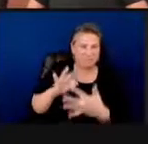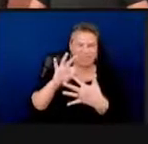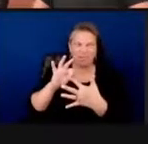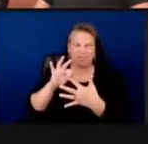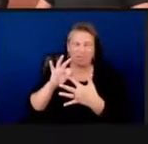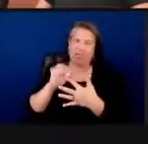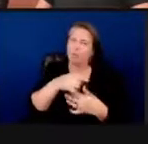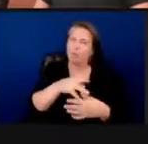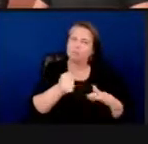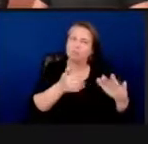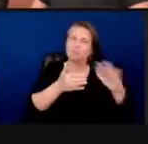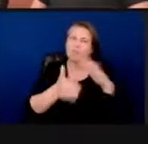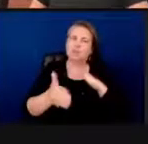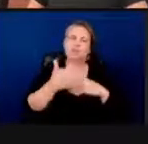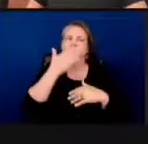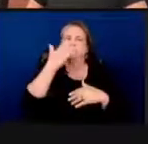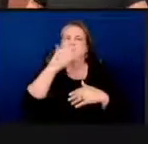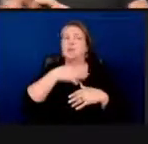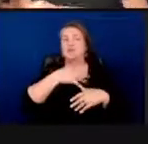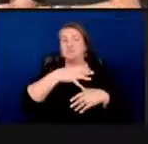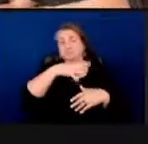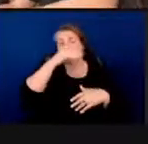kuhudhuria